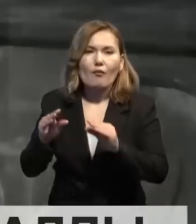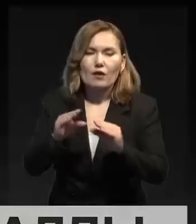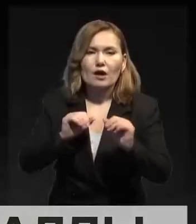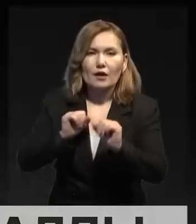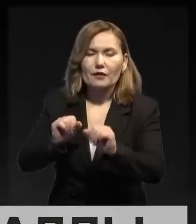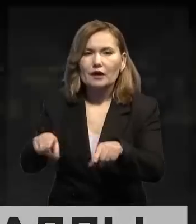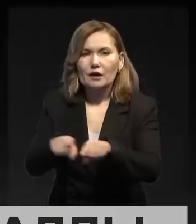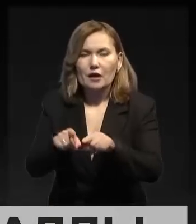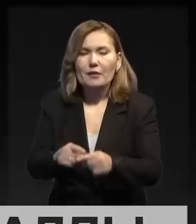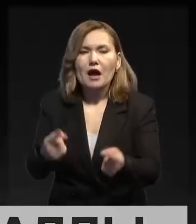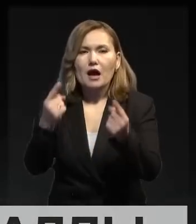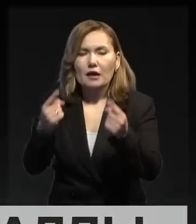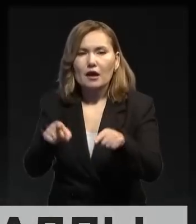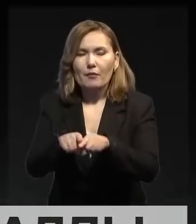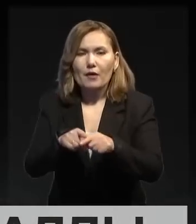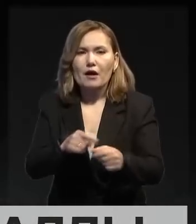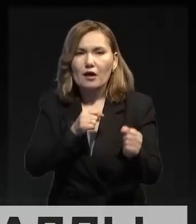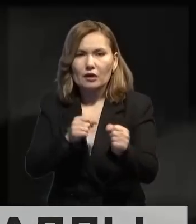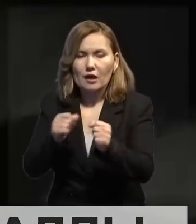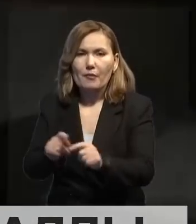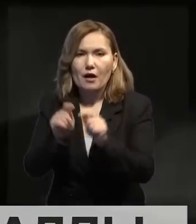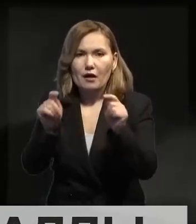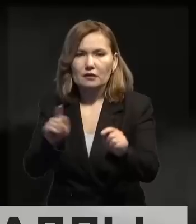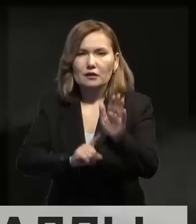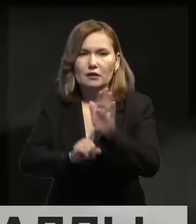оқ ұшқан аумаққа ірі калибрлі қарудан атыс ашты.